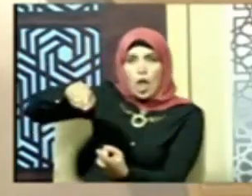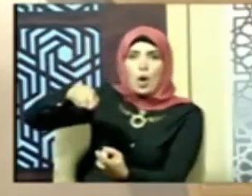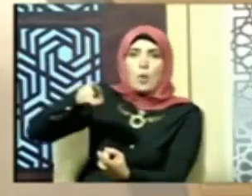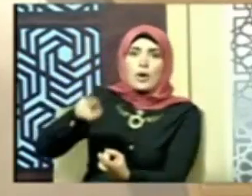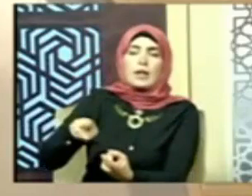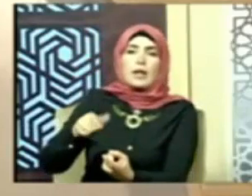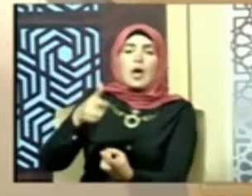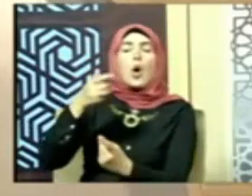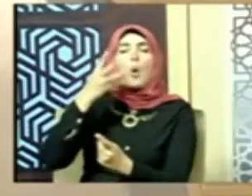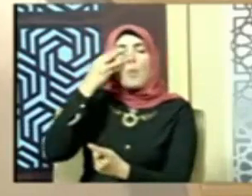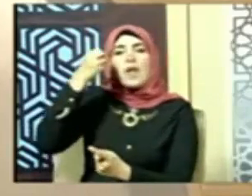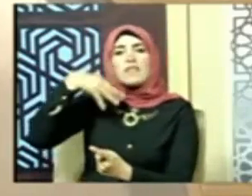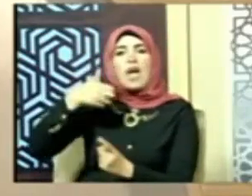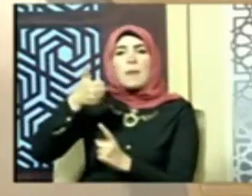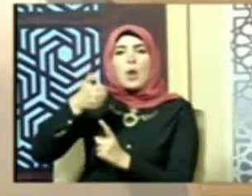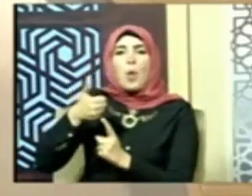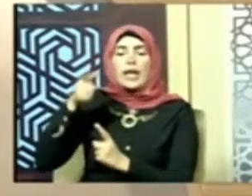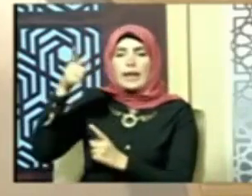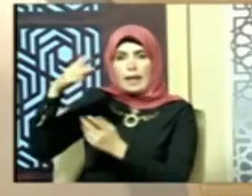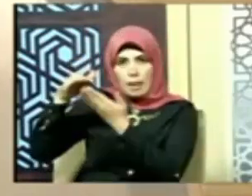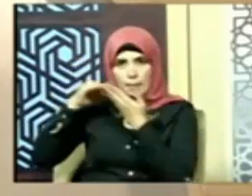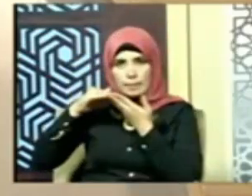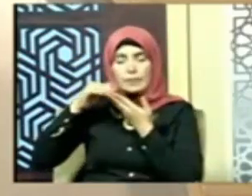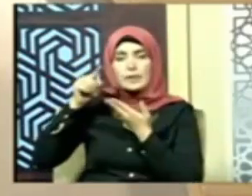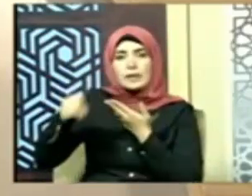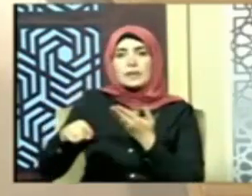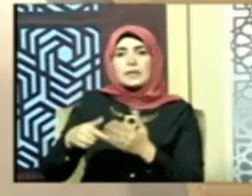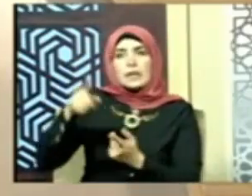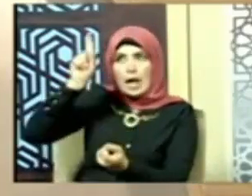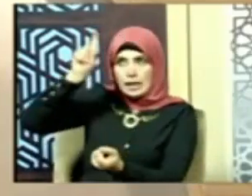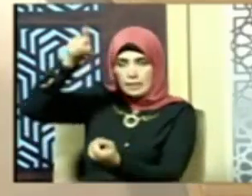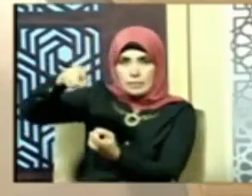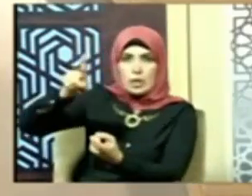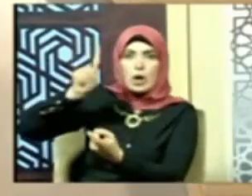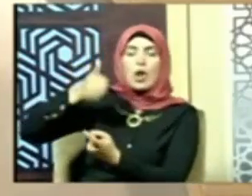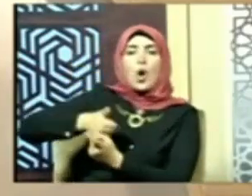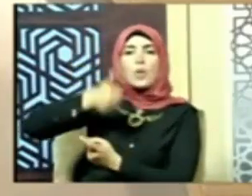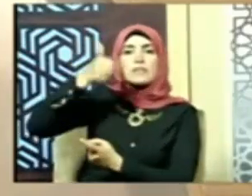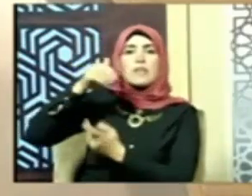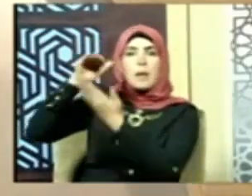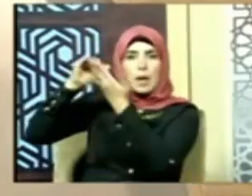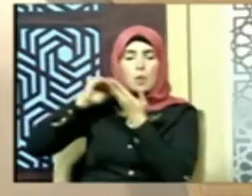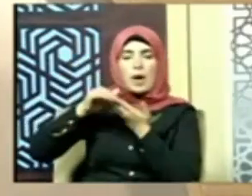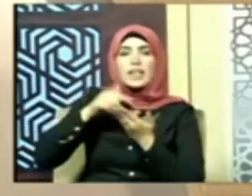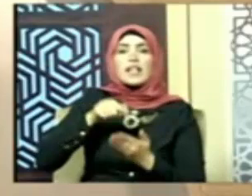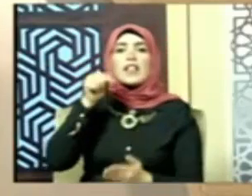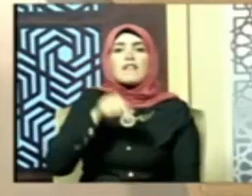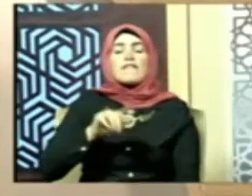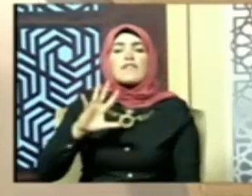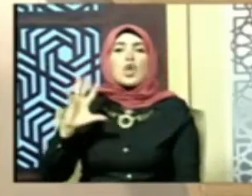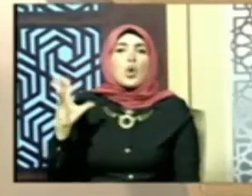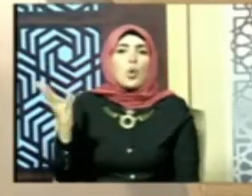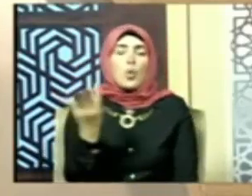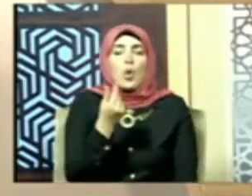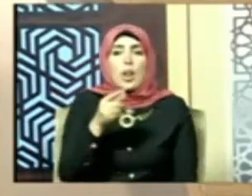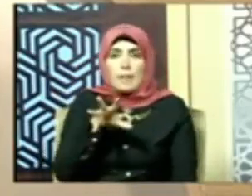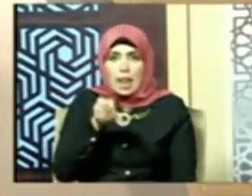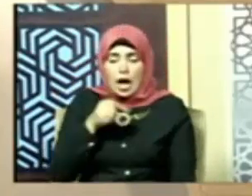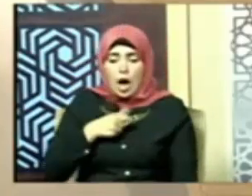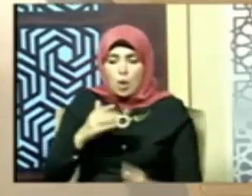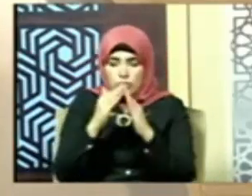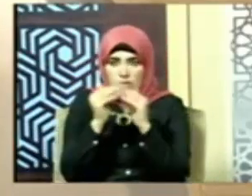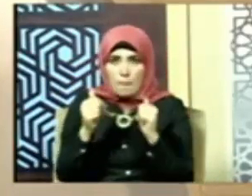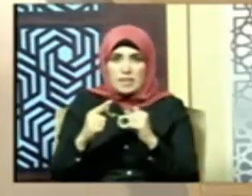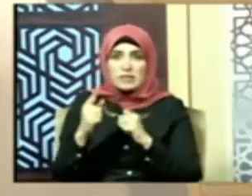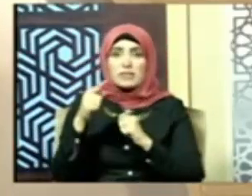ونعم الوكيل. حسبنا الله ونعم الوكيل في كل من أراد مصرنا